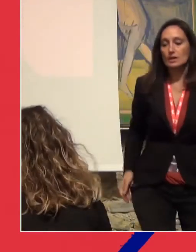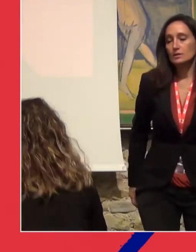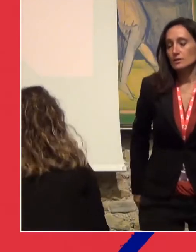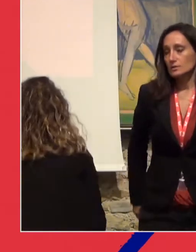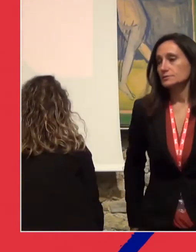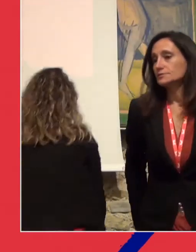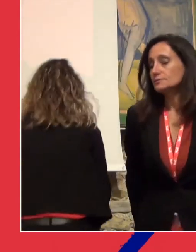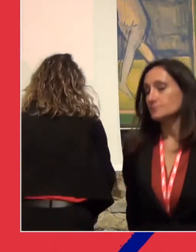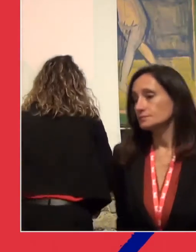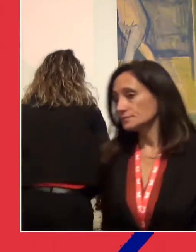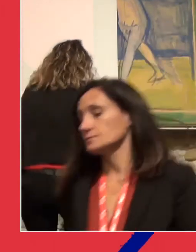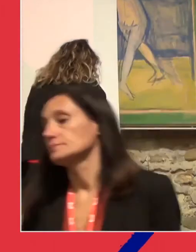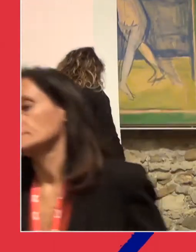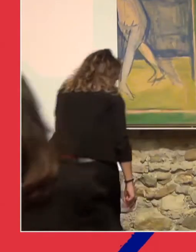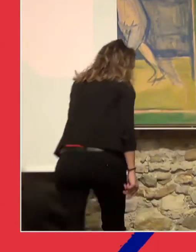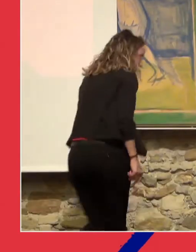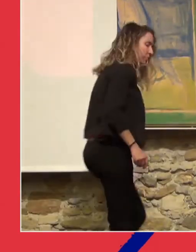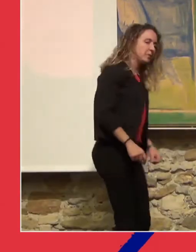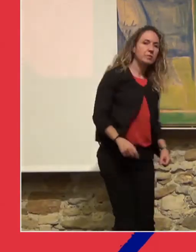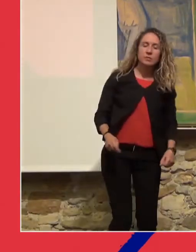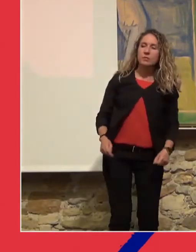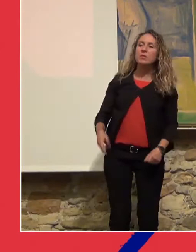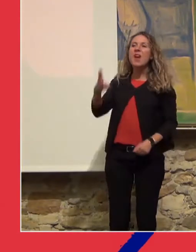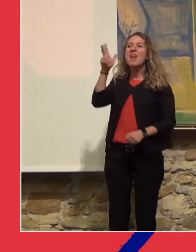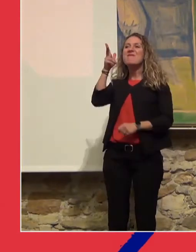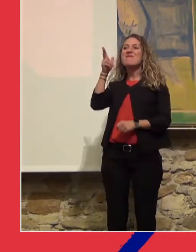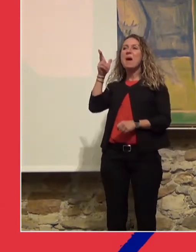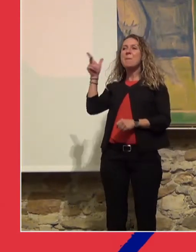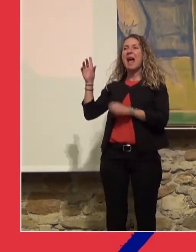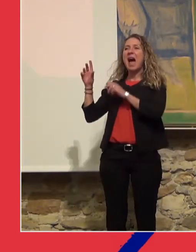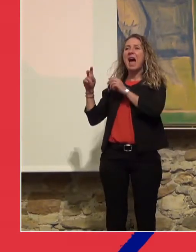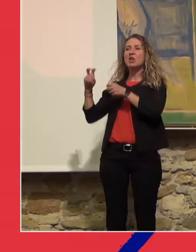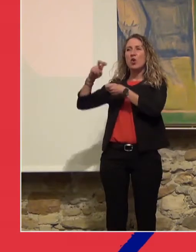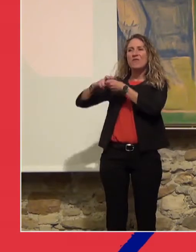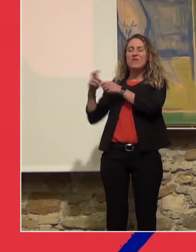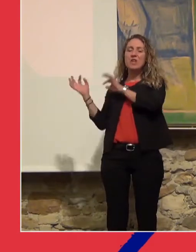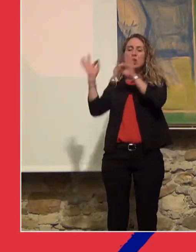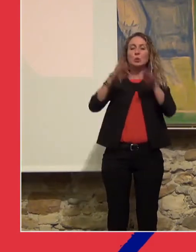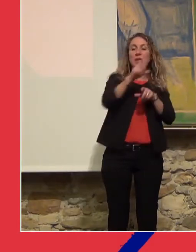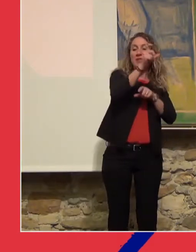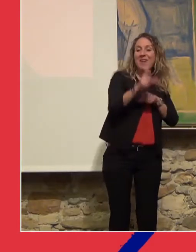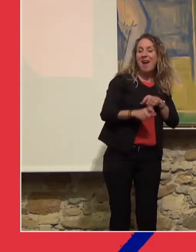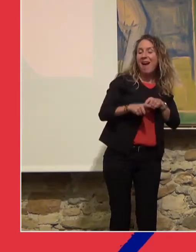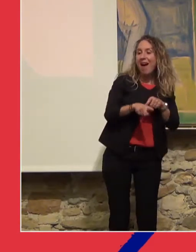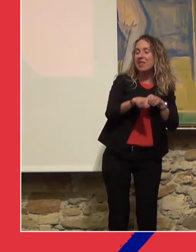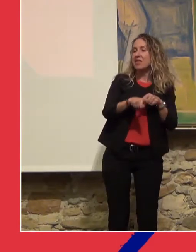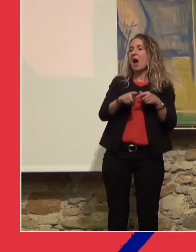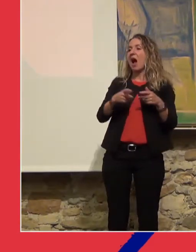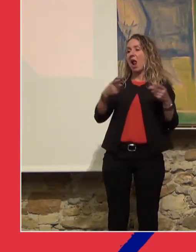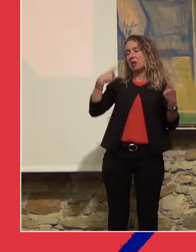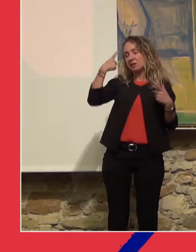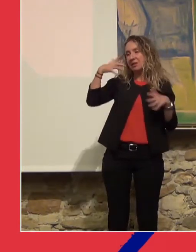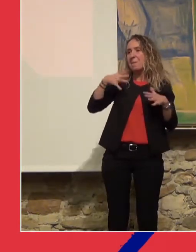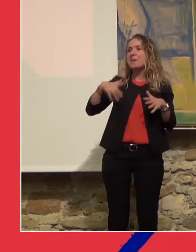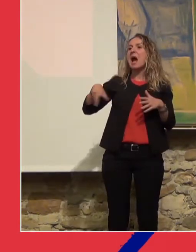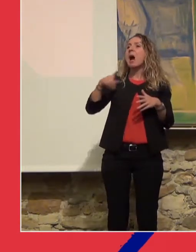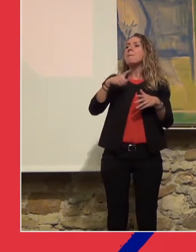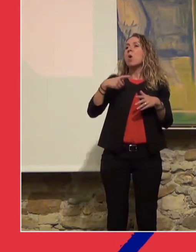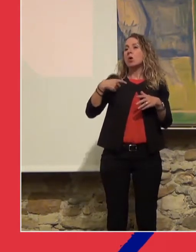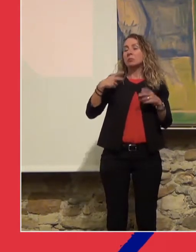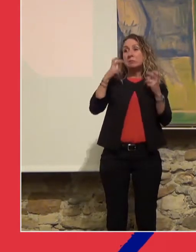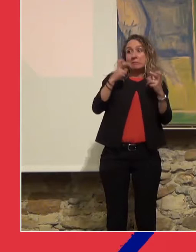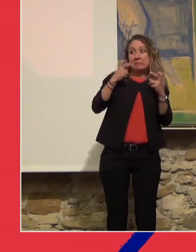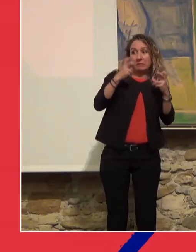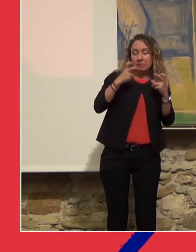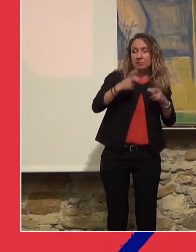diventata punto di riferimento e la medicina era diventata una specie di nuova religione. Nella